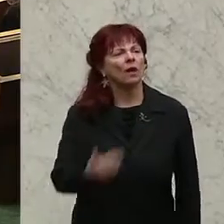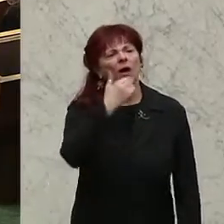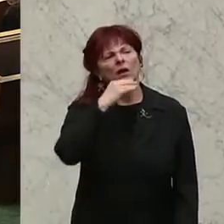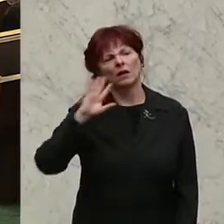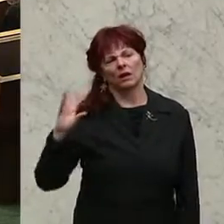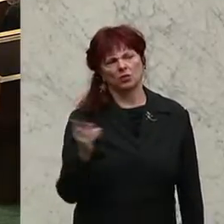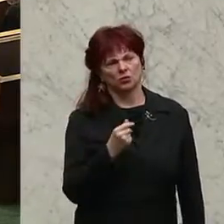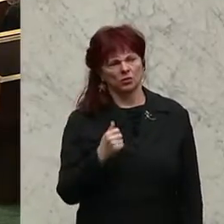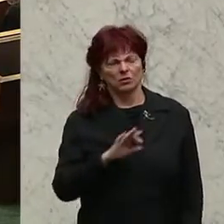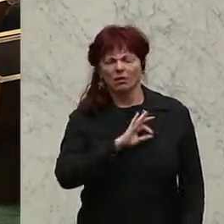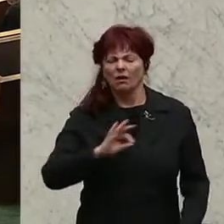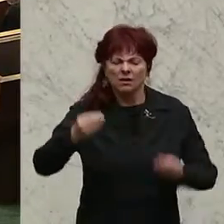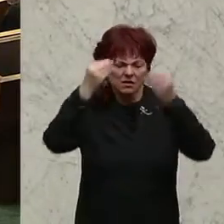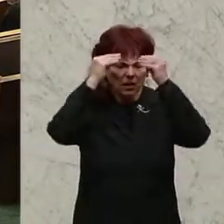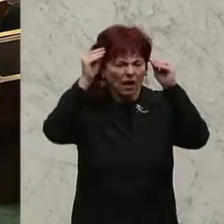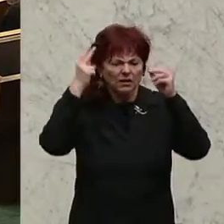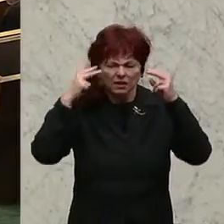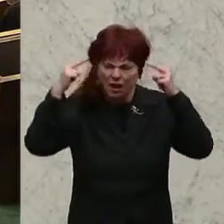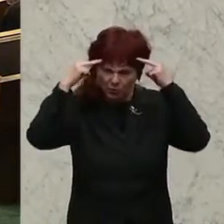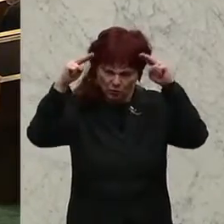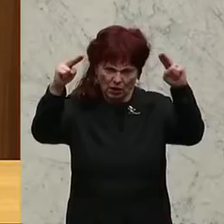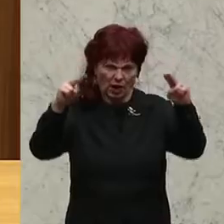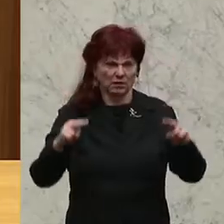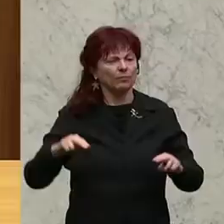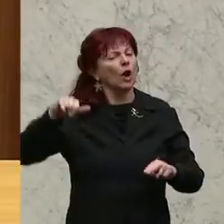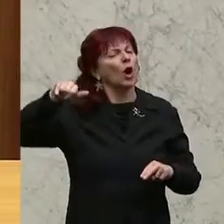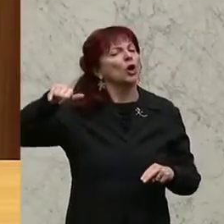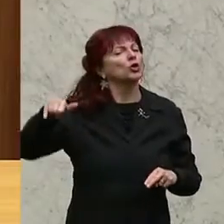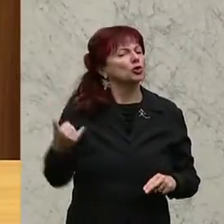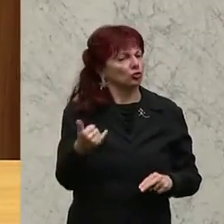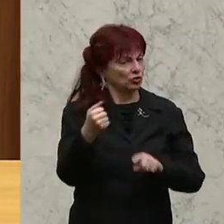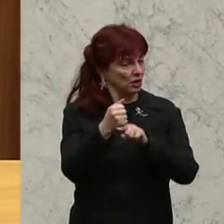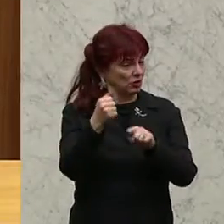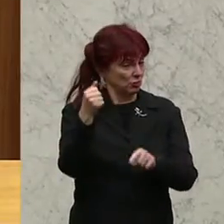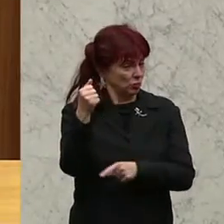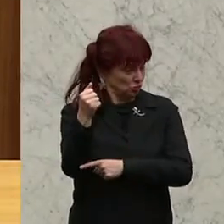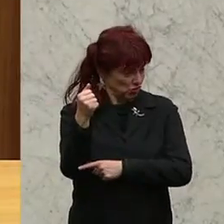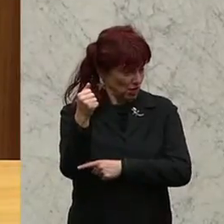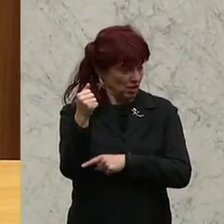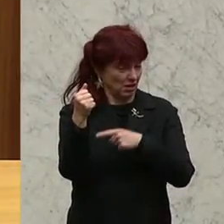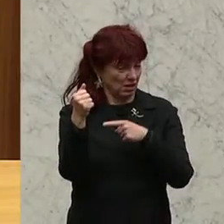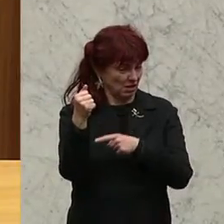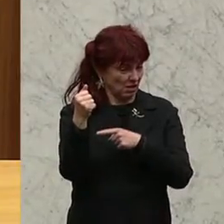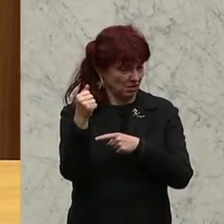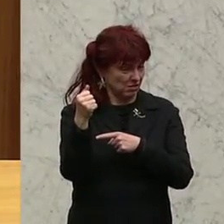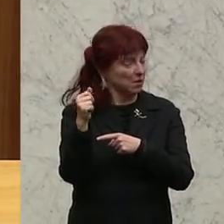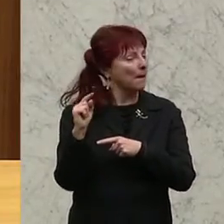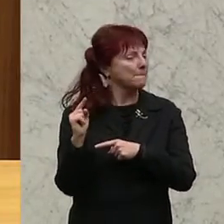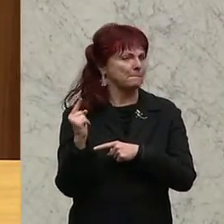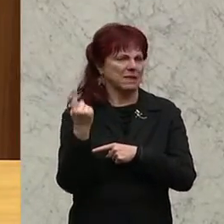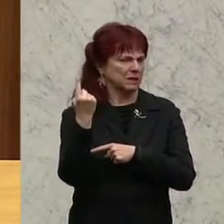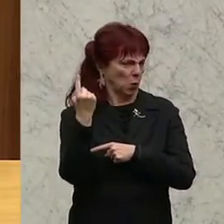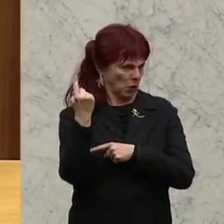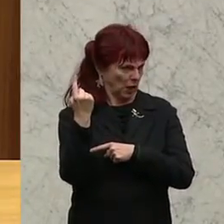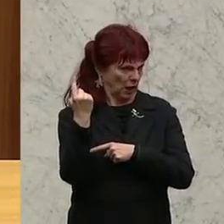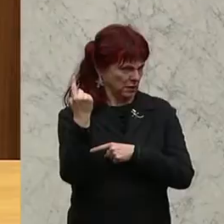Dankeschön. Sehr geehrte Damen und Herren, das Justizbudget ist insofern von einer Eigenheit getragen, dass es